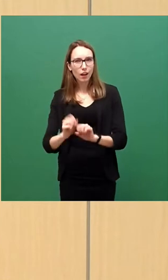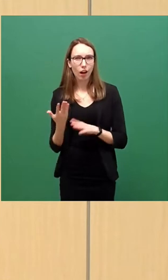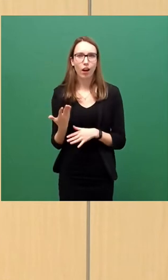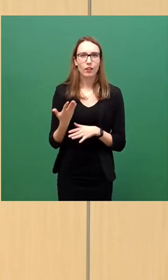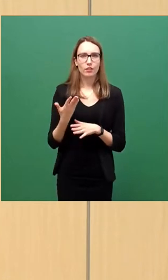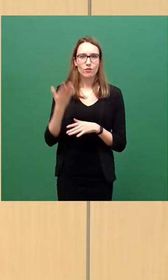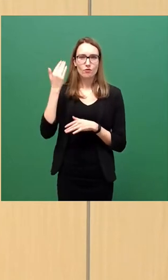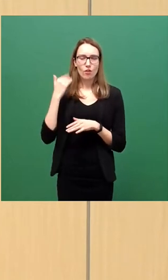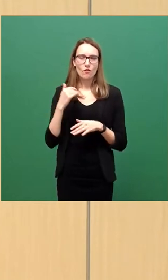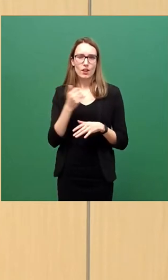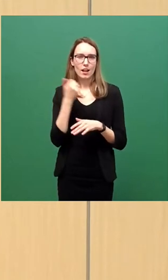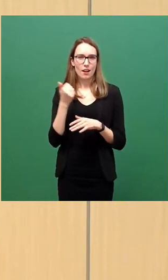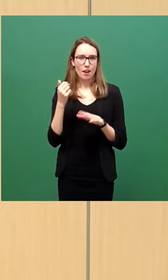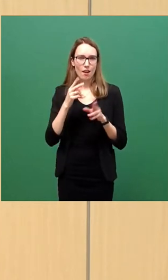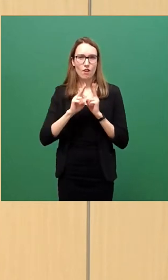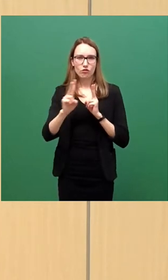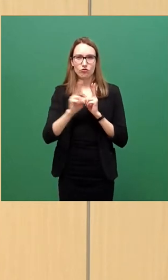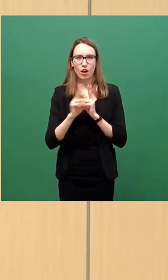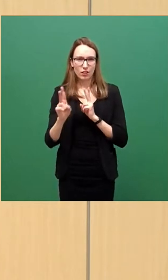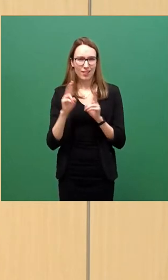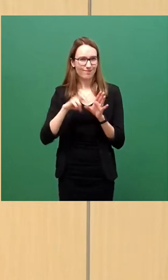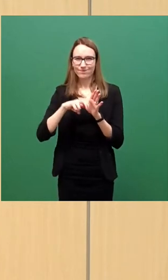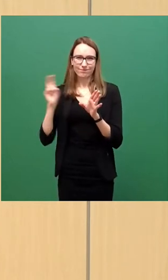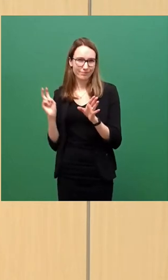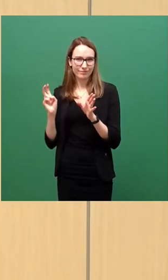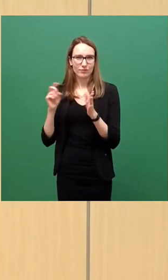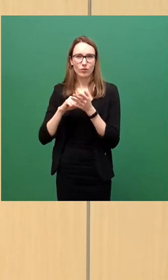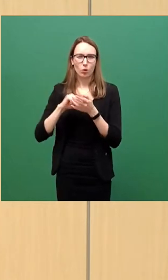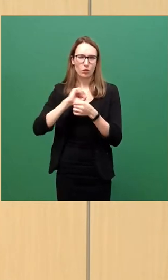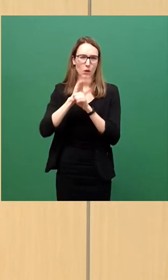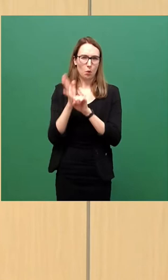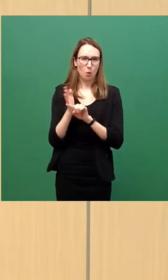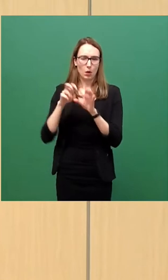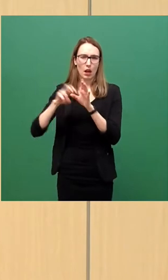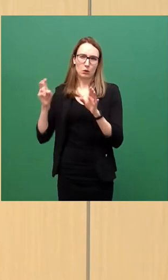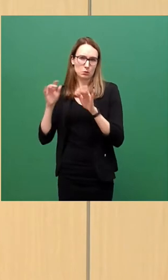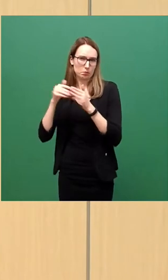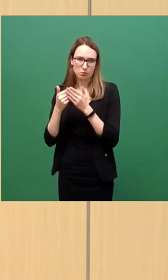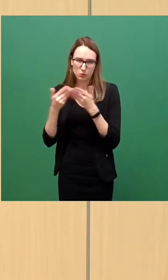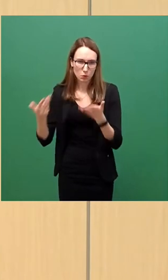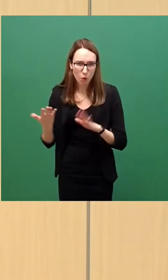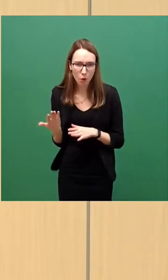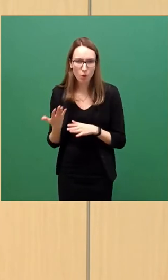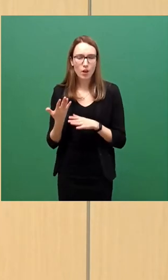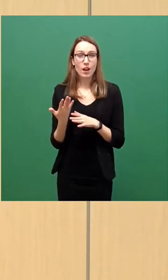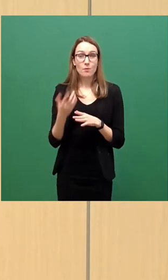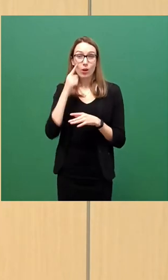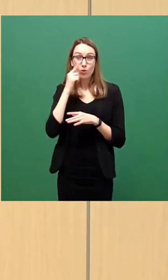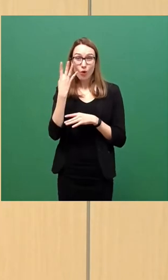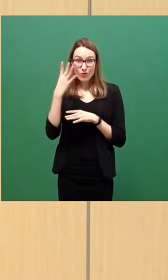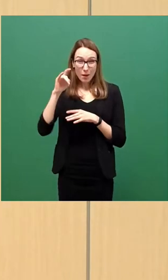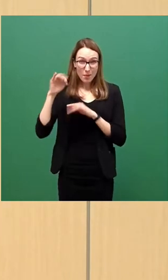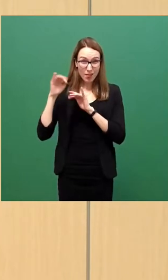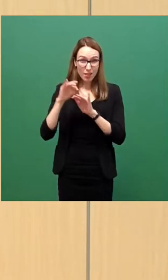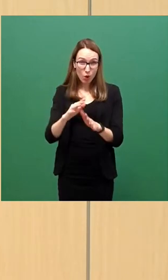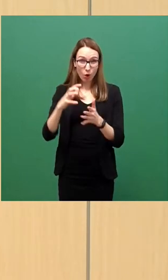sich zurückgezogen aufgrund der unsäglichen Pandemie und anderer Weichenstellungen. Es sind aber nicht nur 4 Millionen aus dem Stadtzettel,